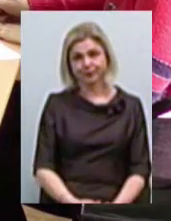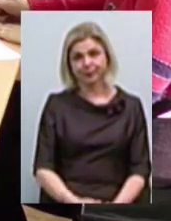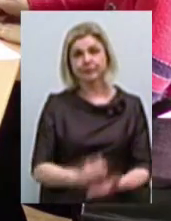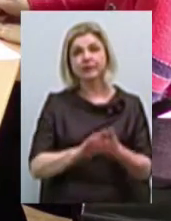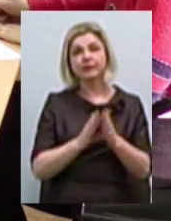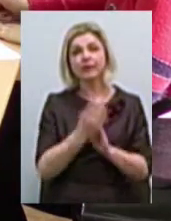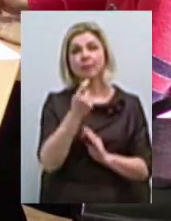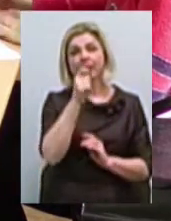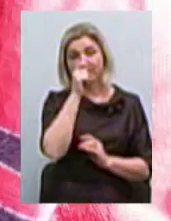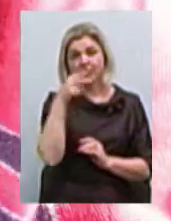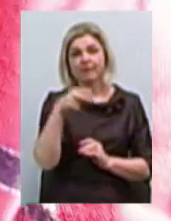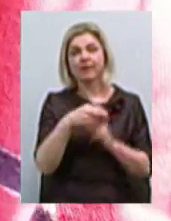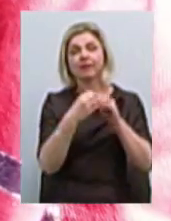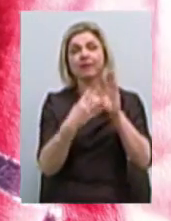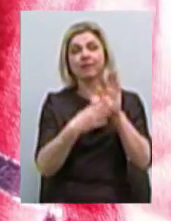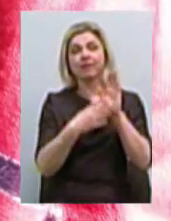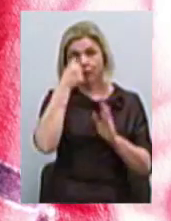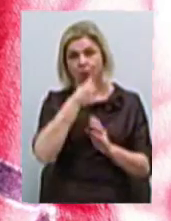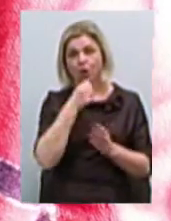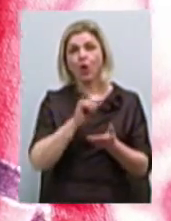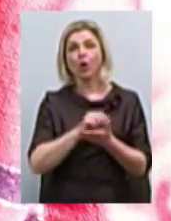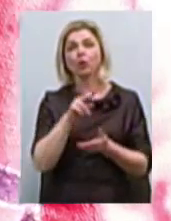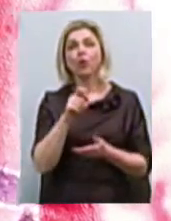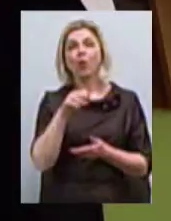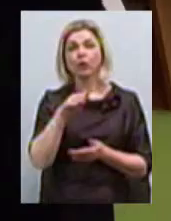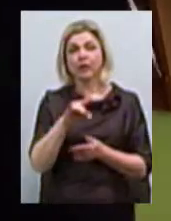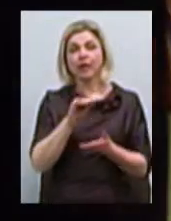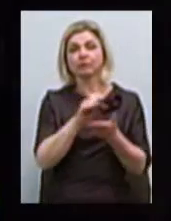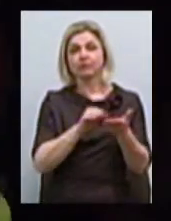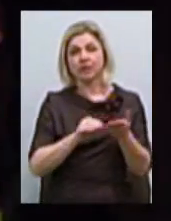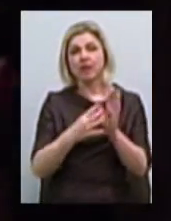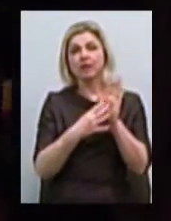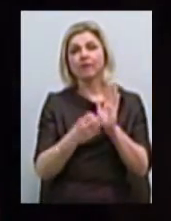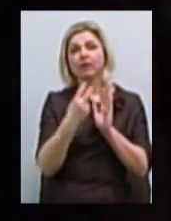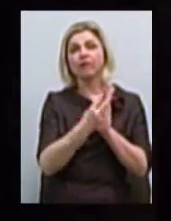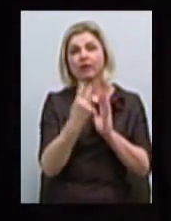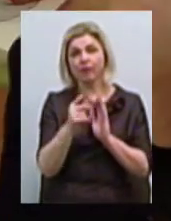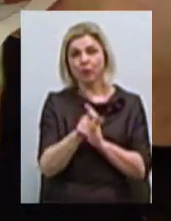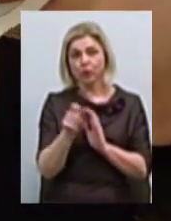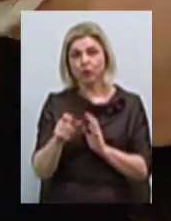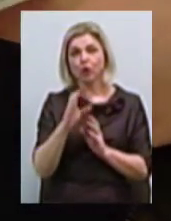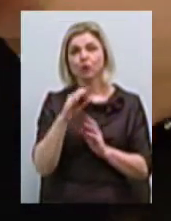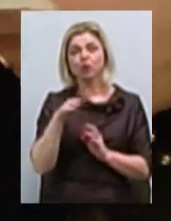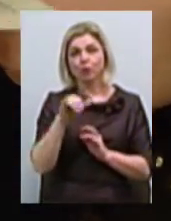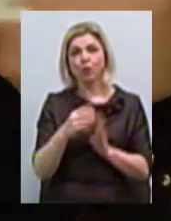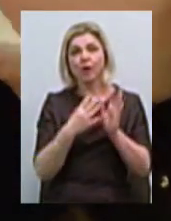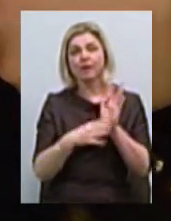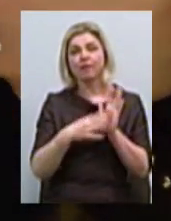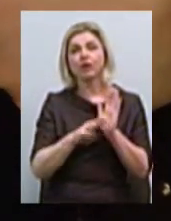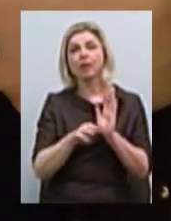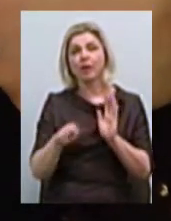Станом на 1 квітня 2019 року свої доходи задекларували 922 людини на суму